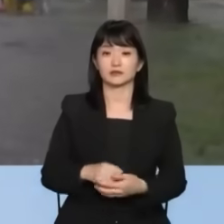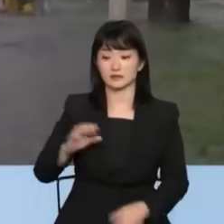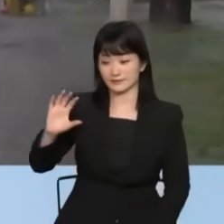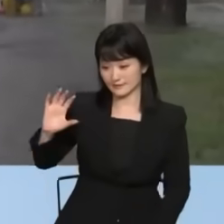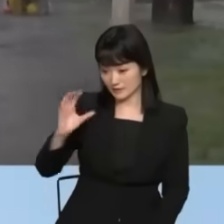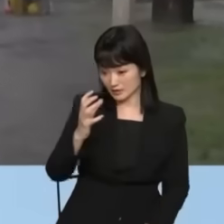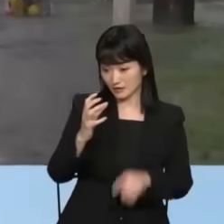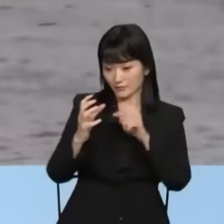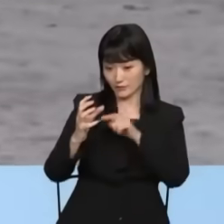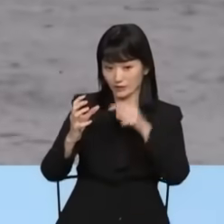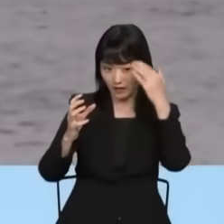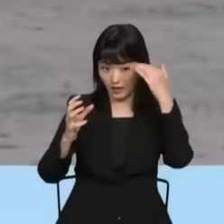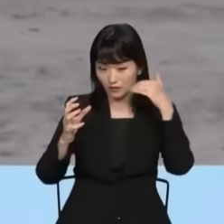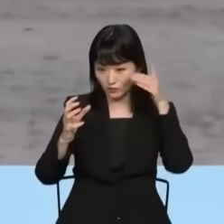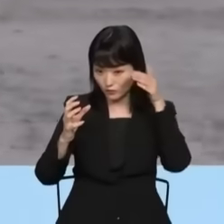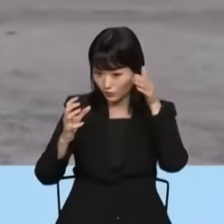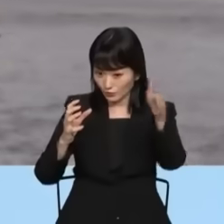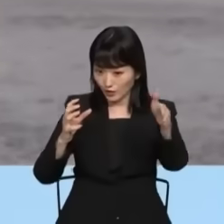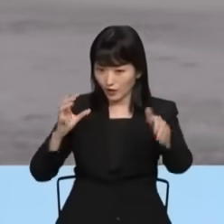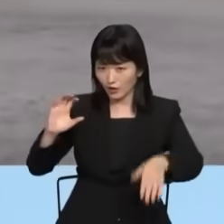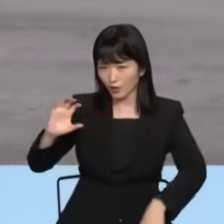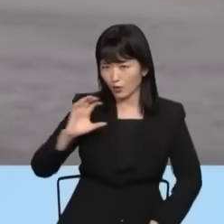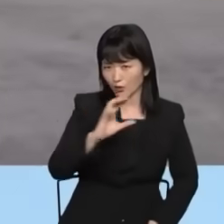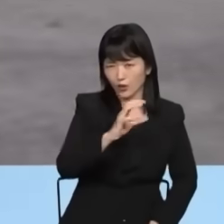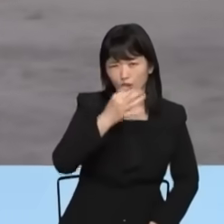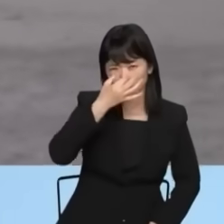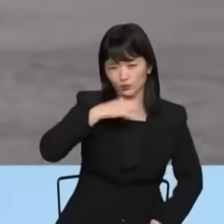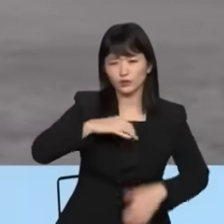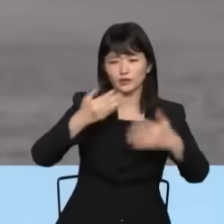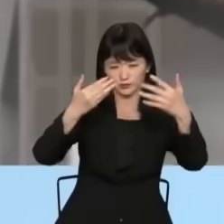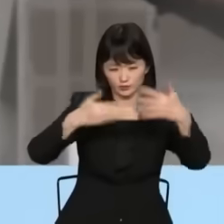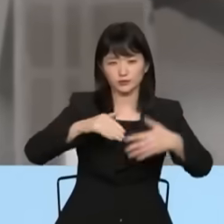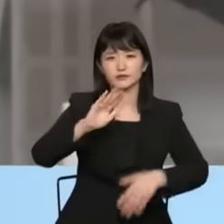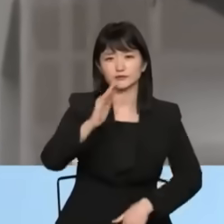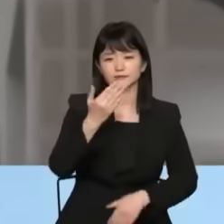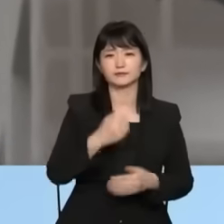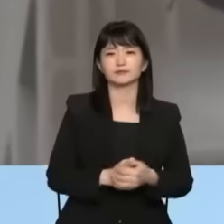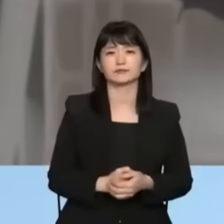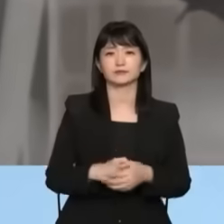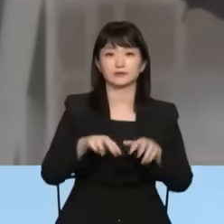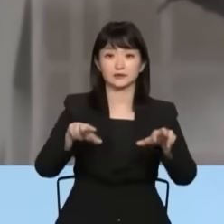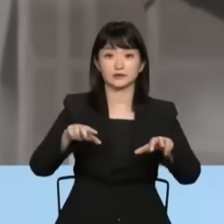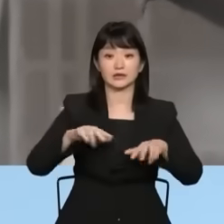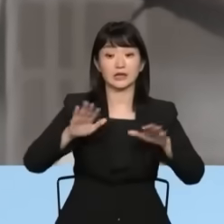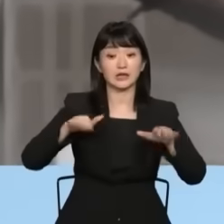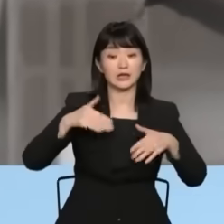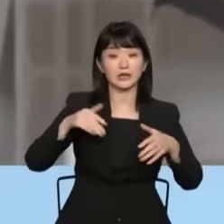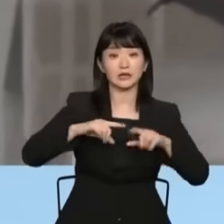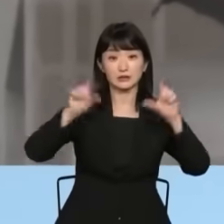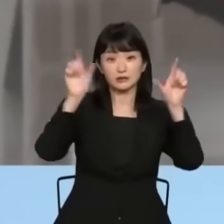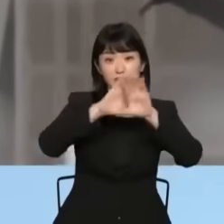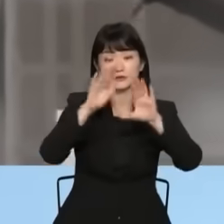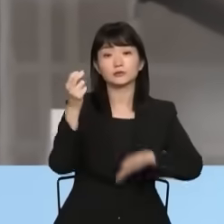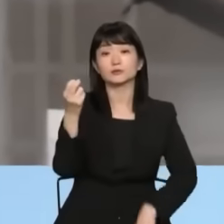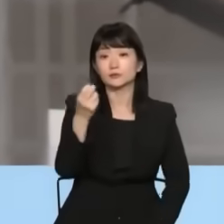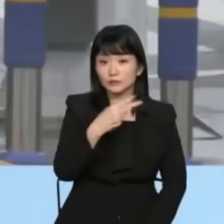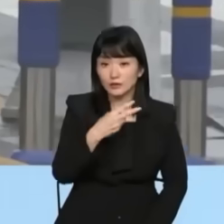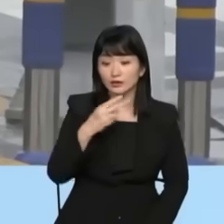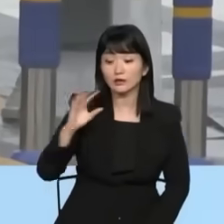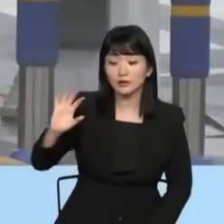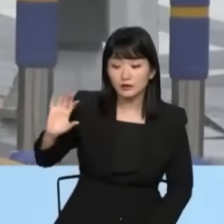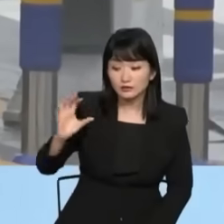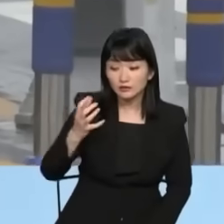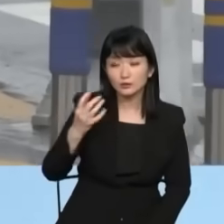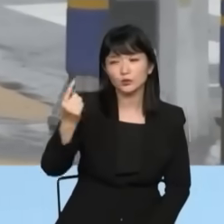태풍이 우리나라 쪽으로 향할 그런 유리한 조건이 형성이 됐기 때문에 이제는 완연해진 가을 날씨에 더불어서 태풍에 대한